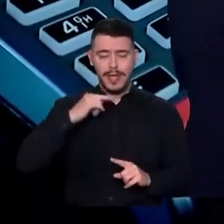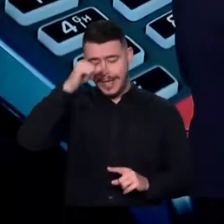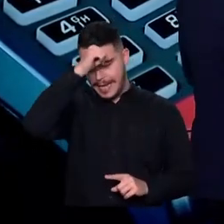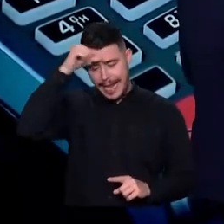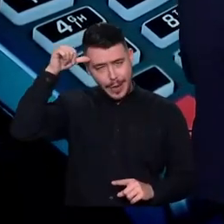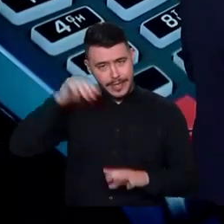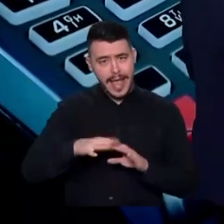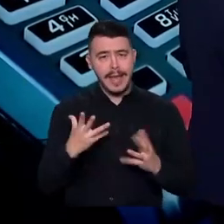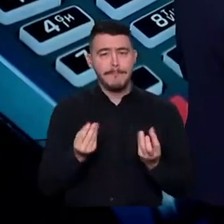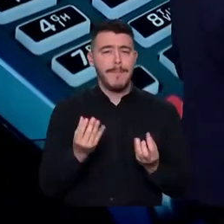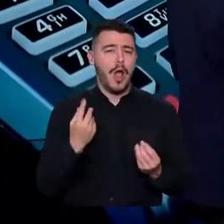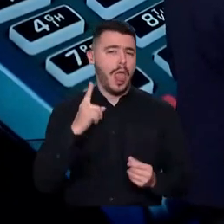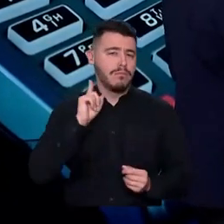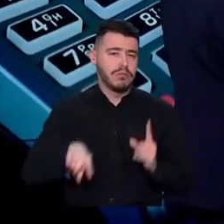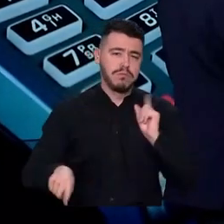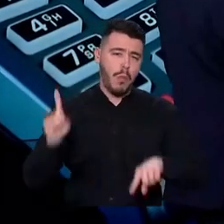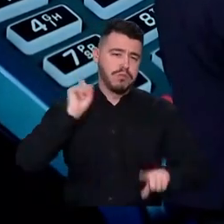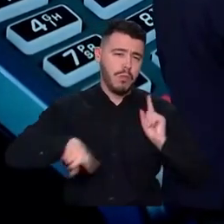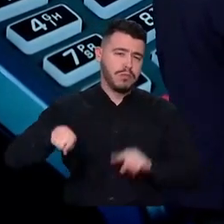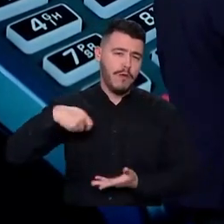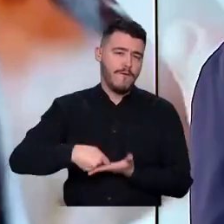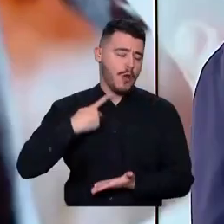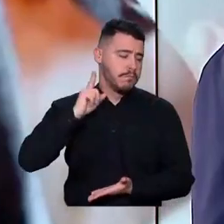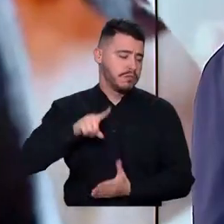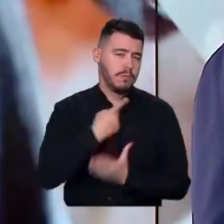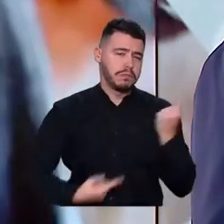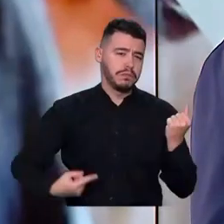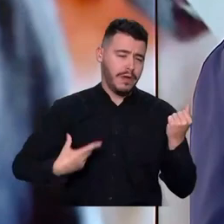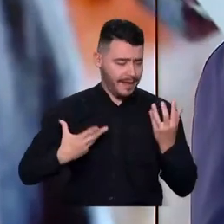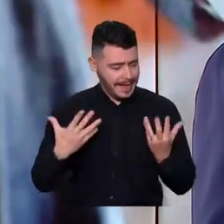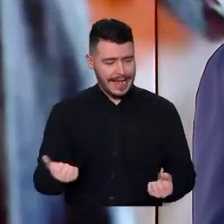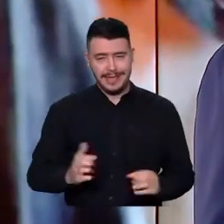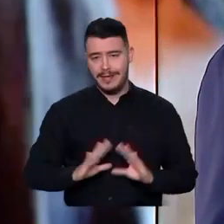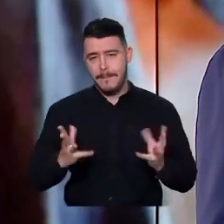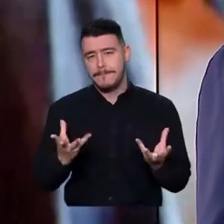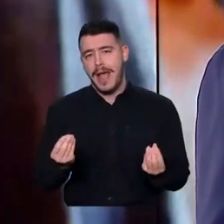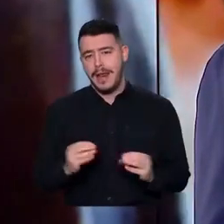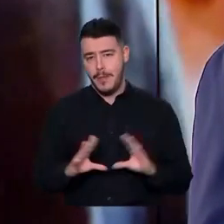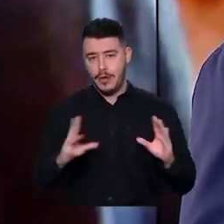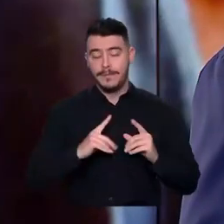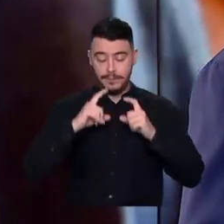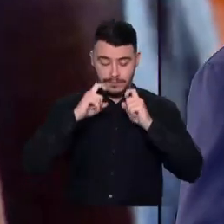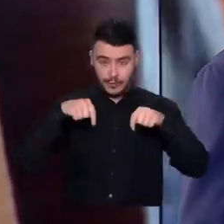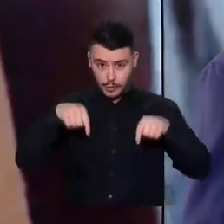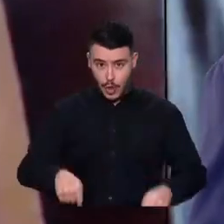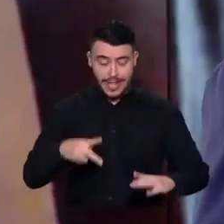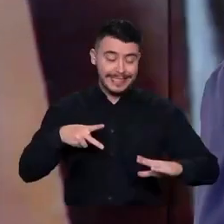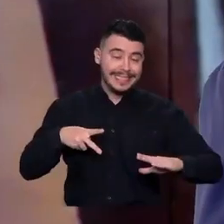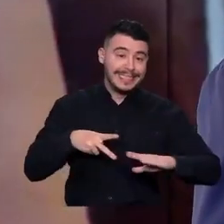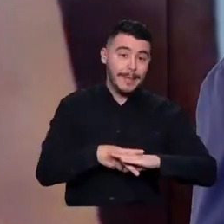μέχρι ότι άλλο υπάρχει και τον τουρισμό είναι μέτρο με αντιστάσεις νίκο εμφανείς αντιστάσεις τις βλέπουμε στην πράξη να μία